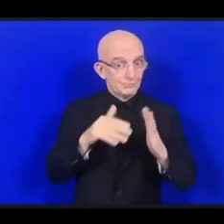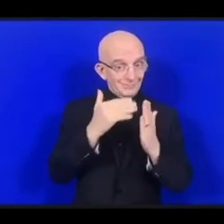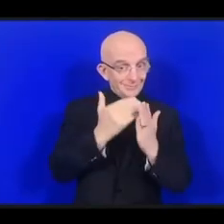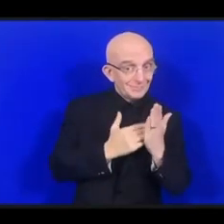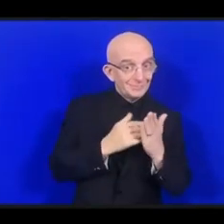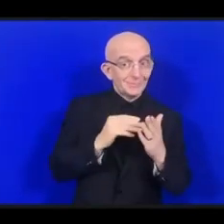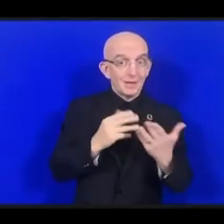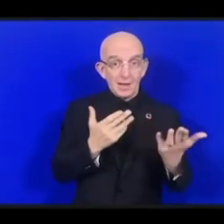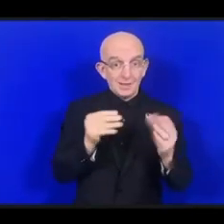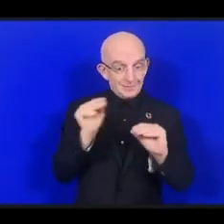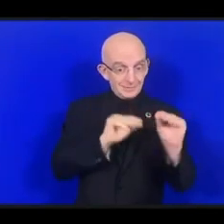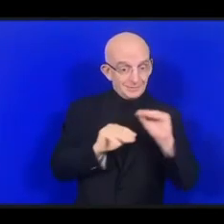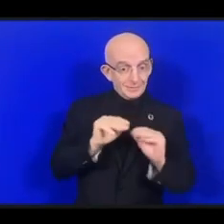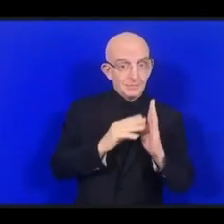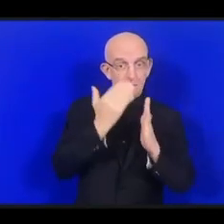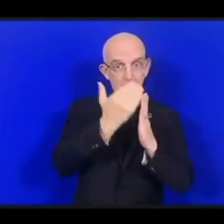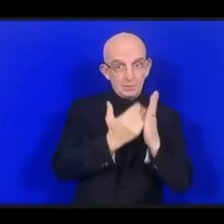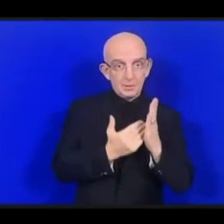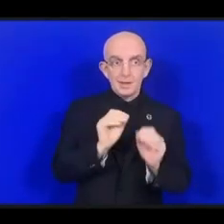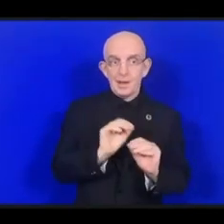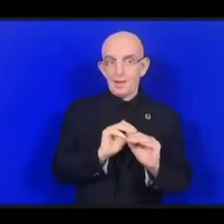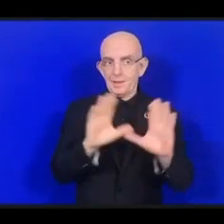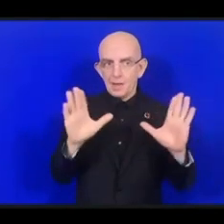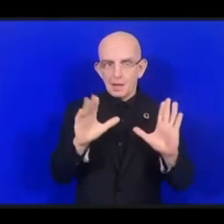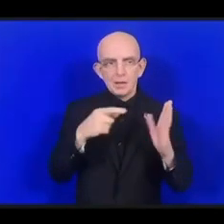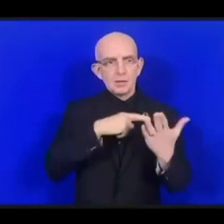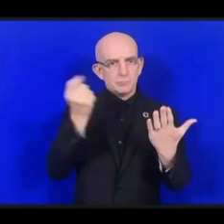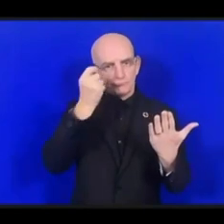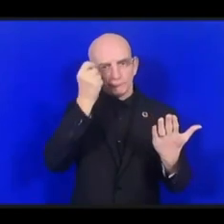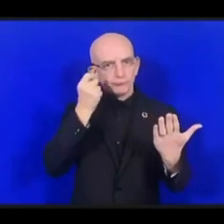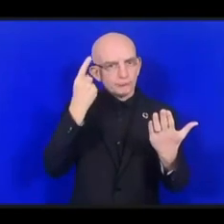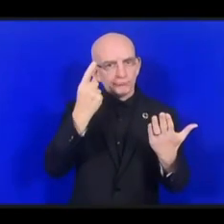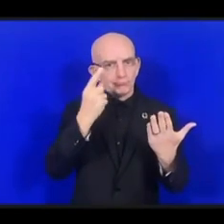重要性。我们要